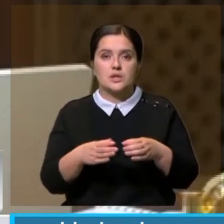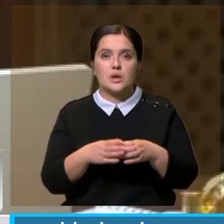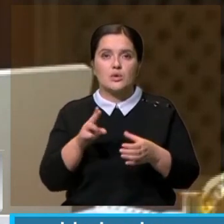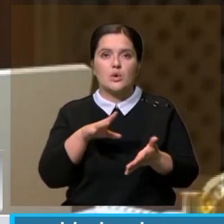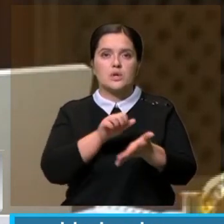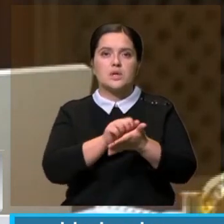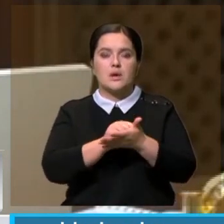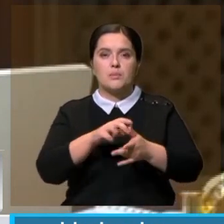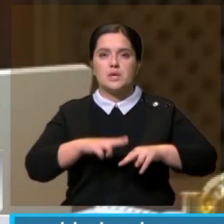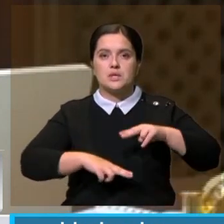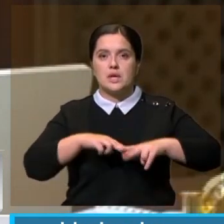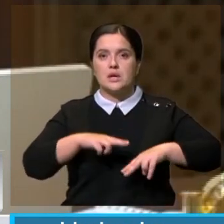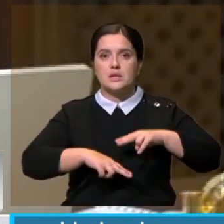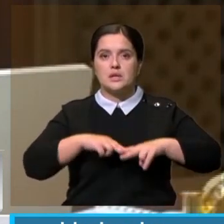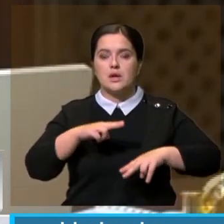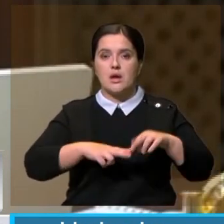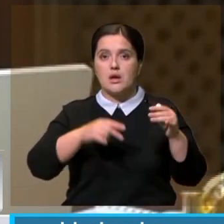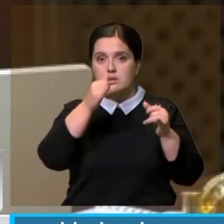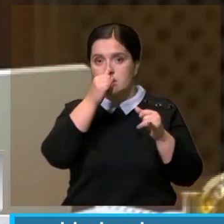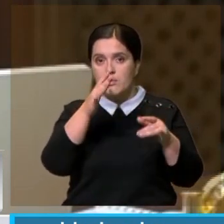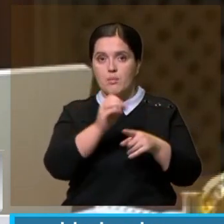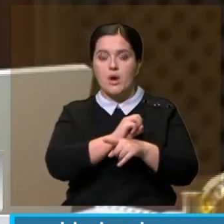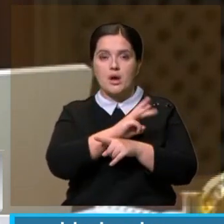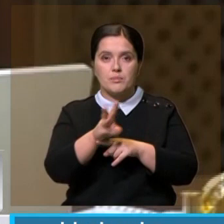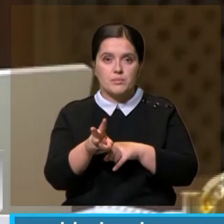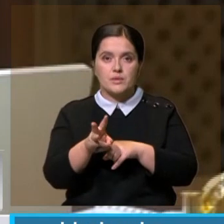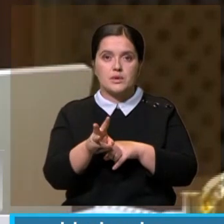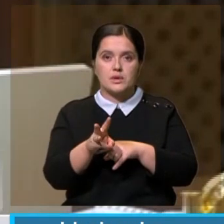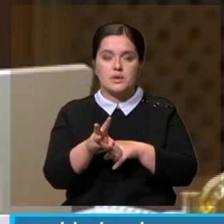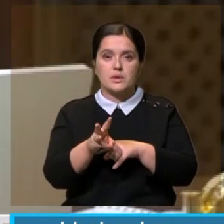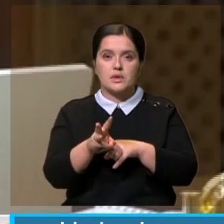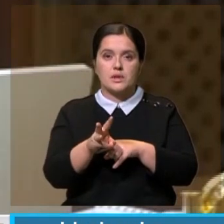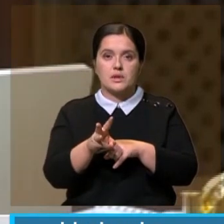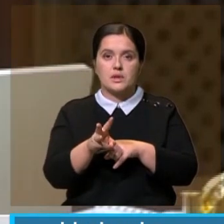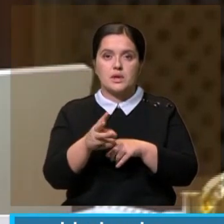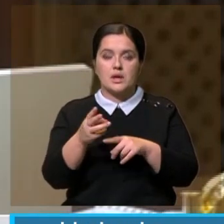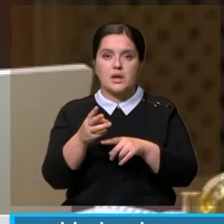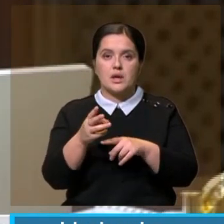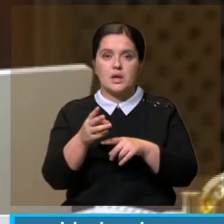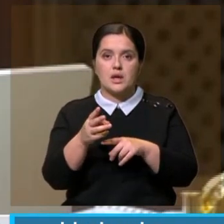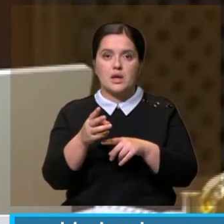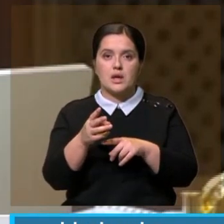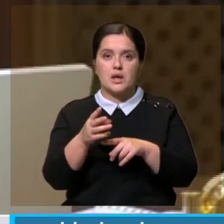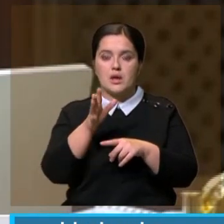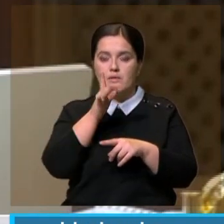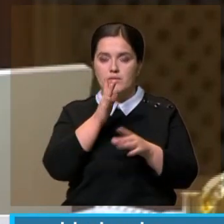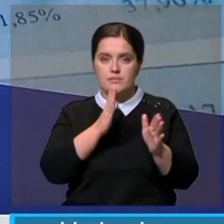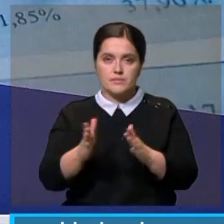занимался строительством данной котельной, не смог обеспечить нам сдачу стратегического объекта в установленные сроки.